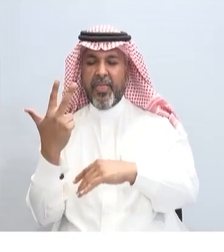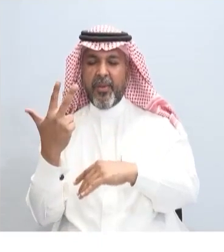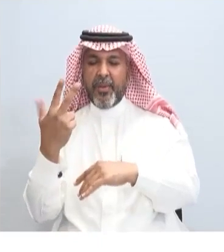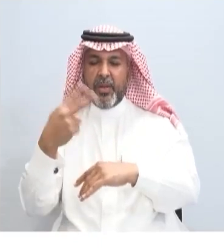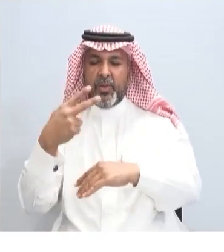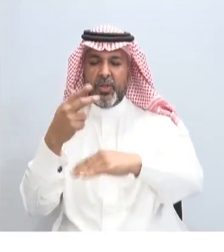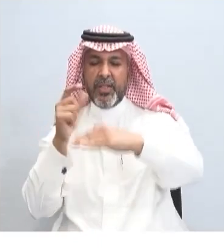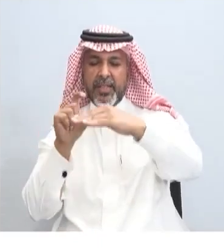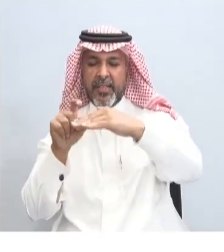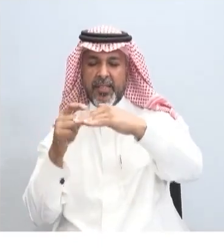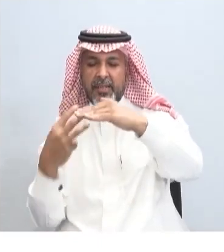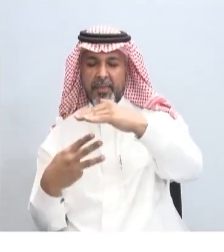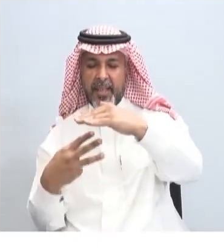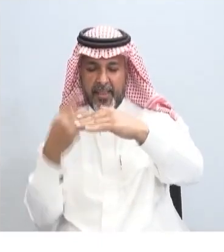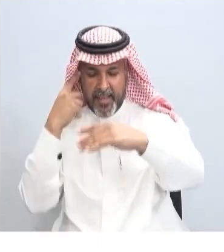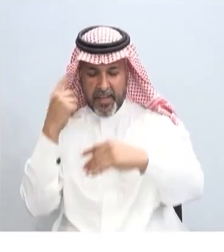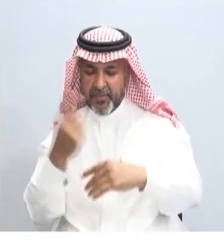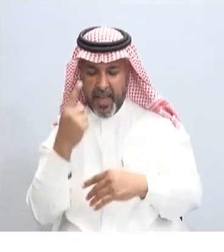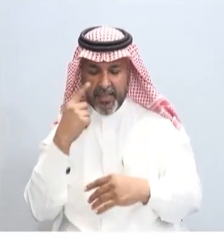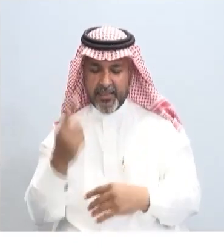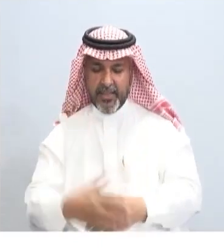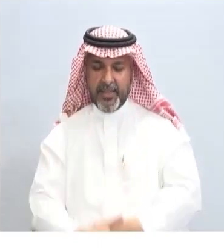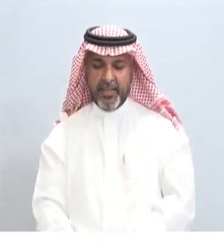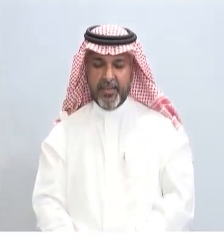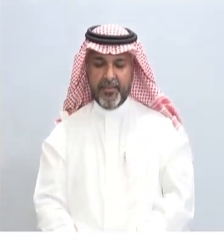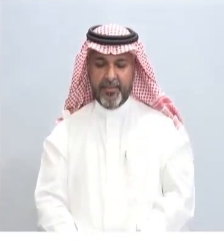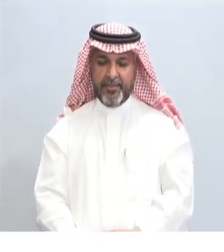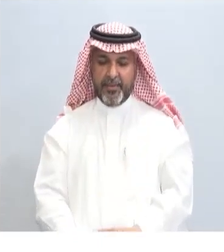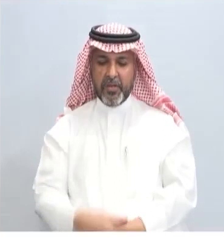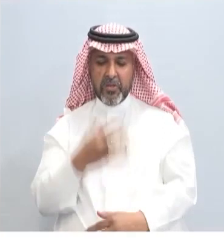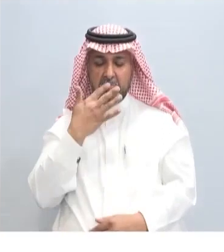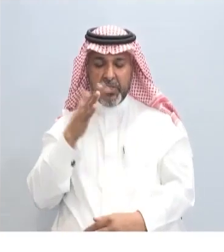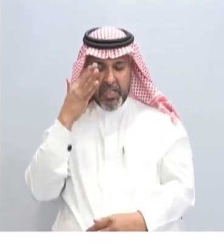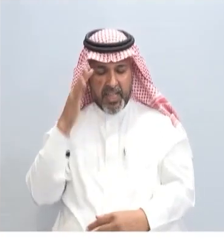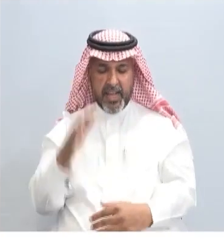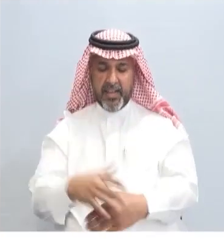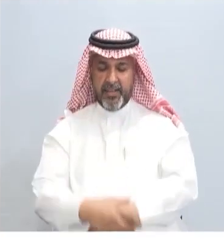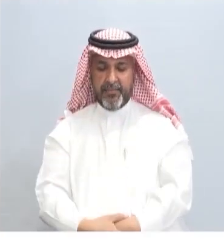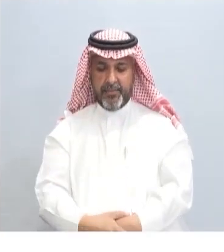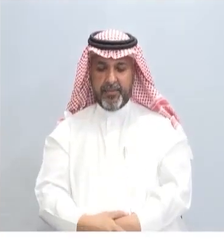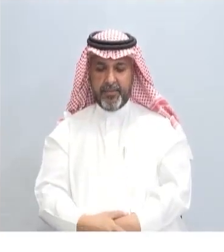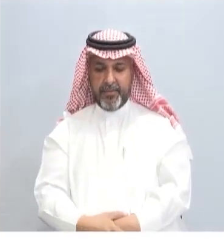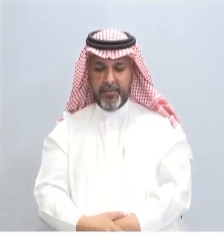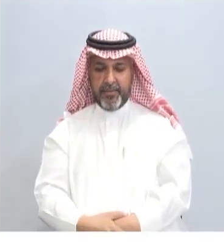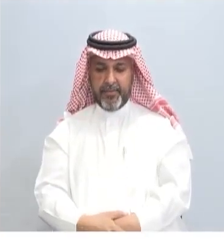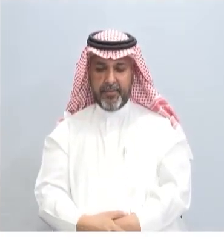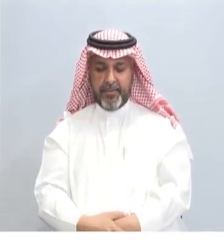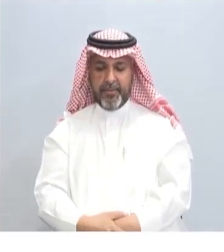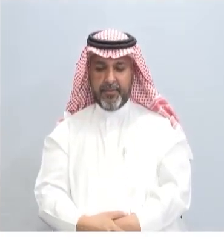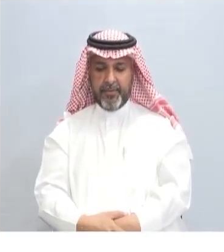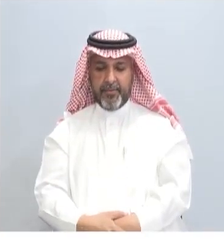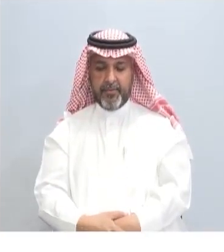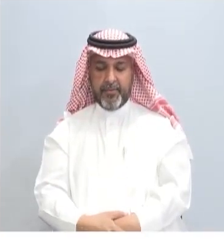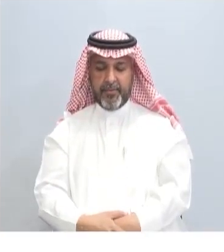14 من اصل 15 يعني بتبسيط الكسر يعني بهذه الصوره يعني لاحظنا ان من السهوله